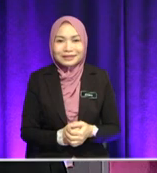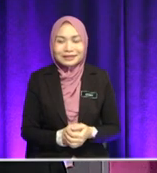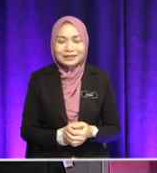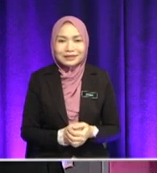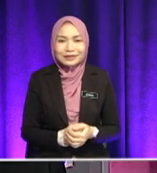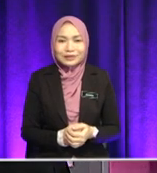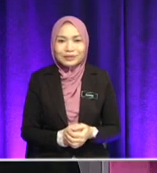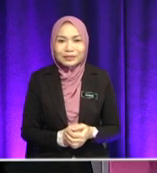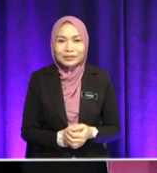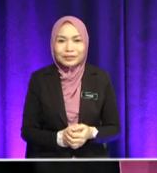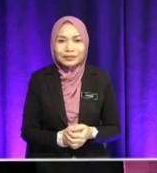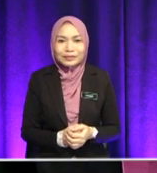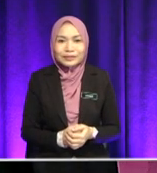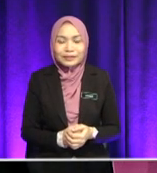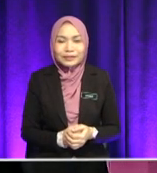berhati-hati